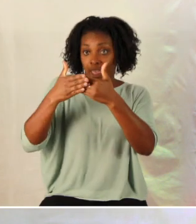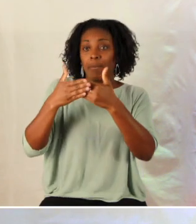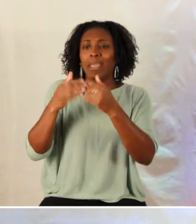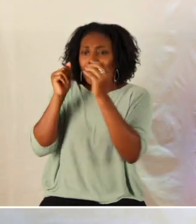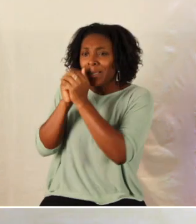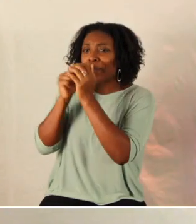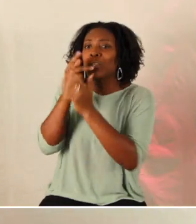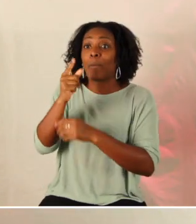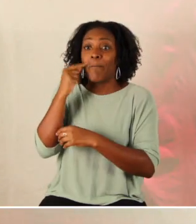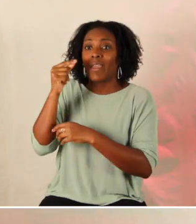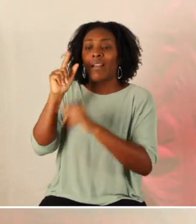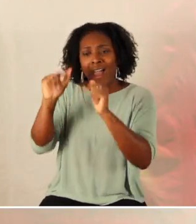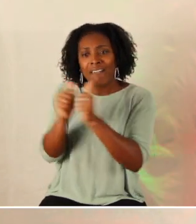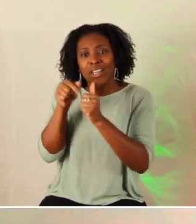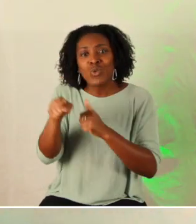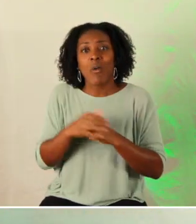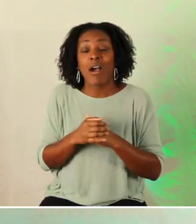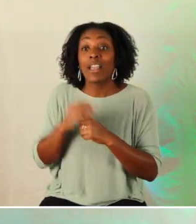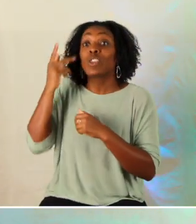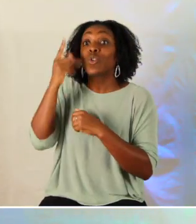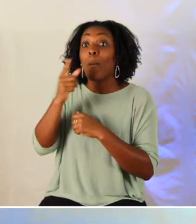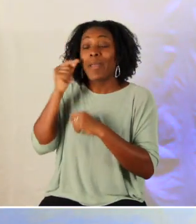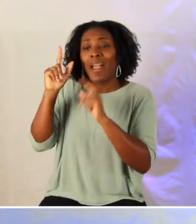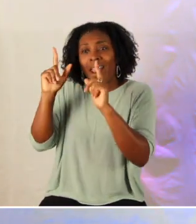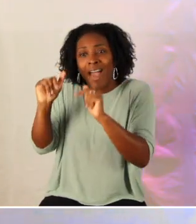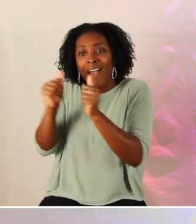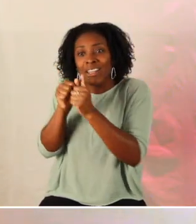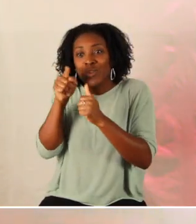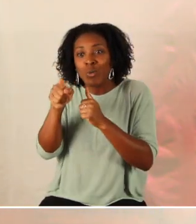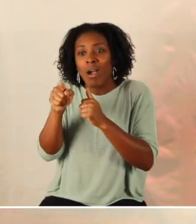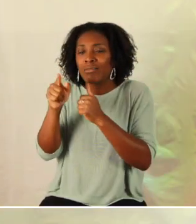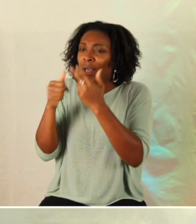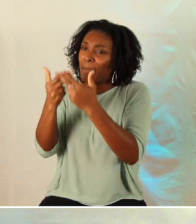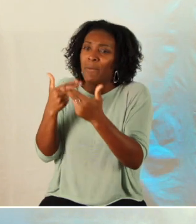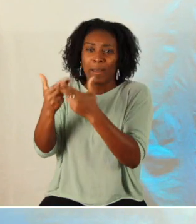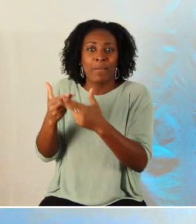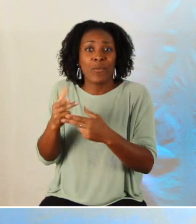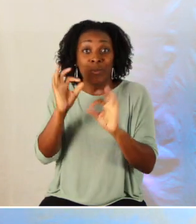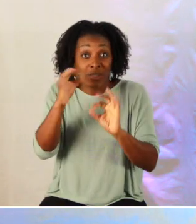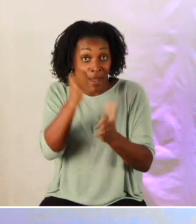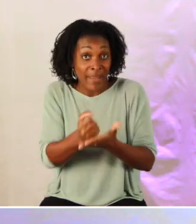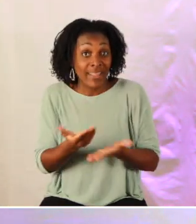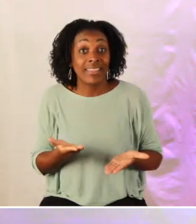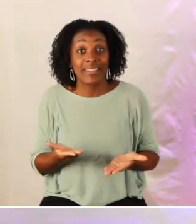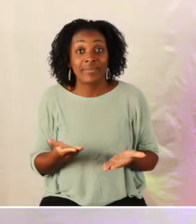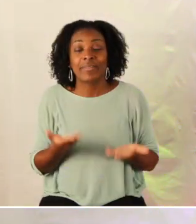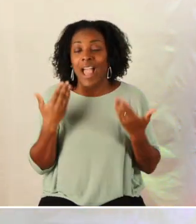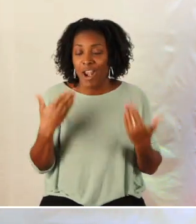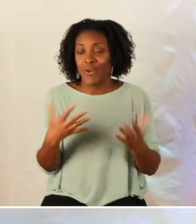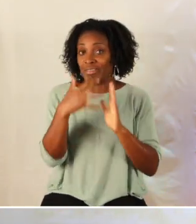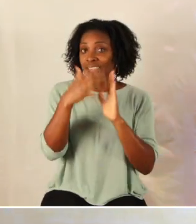est là dans le lieu secret. Et ton Père qui voit dans le secret te le rendra. Amen. Alors pour prendre